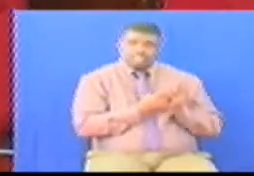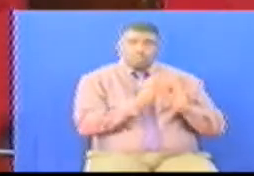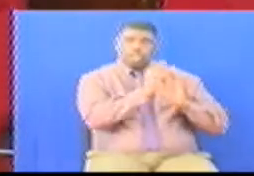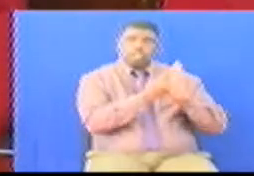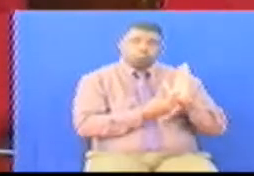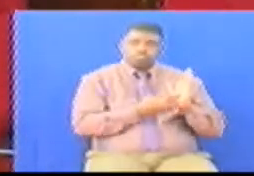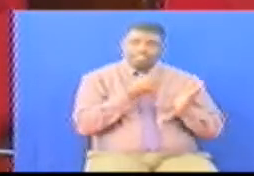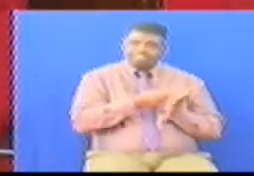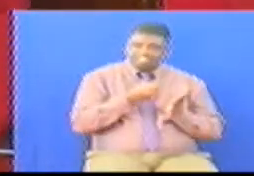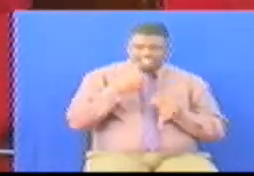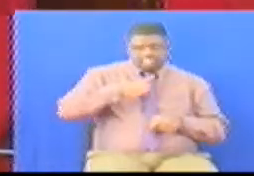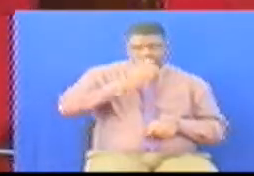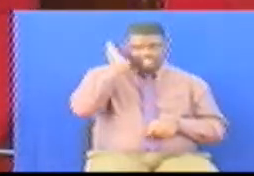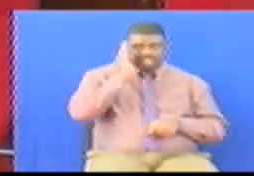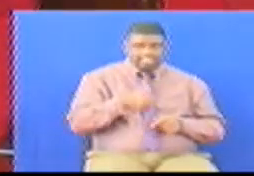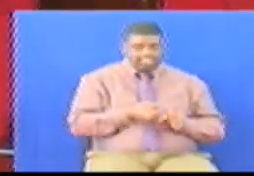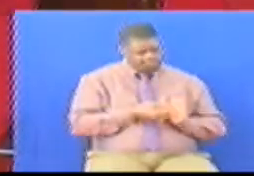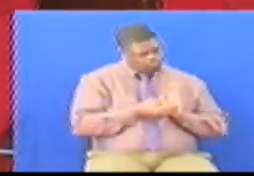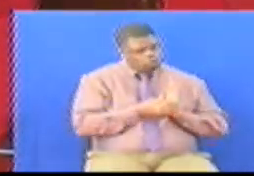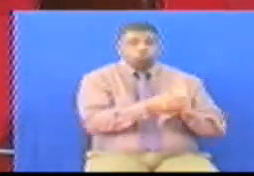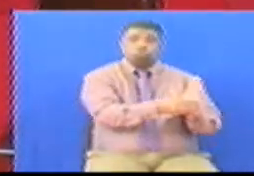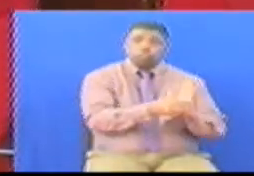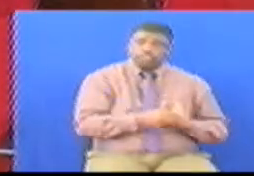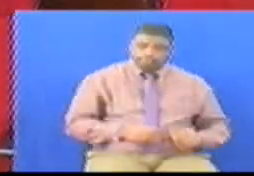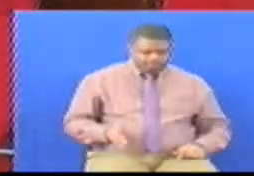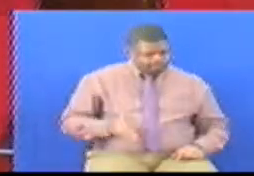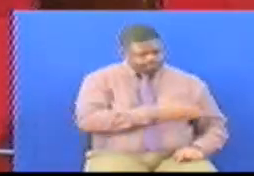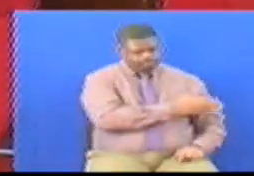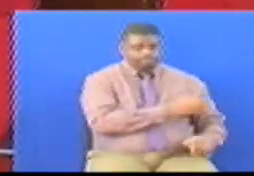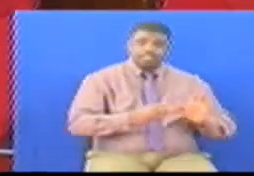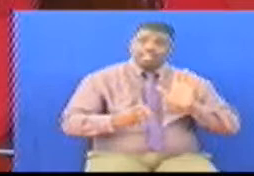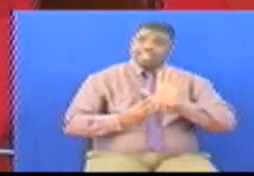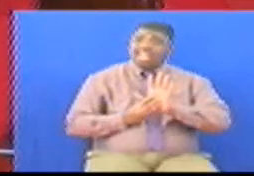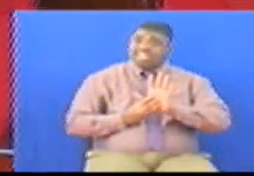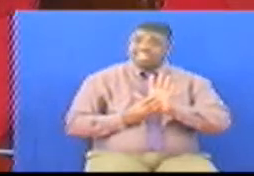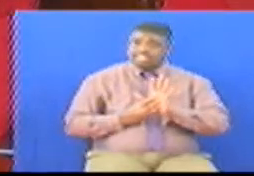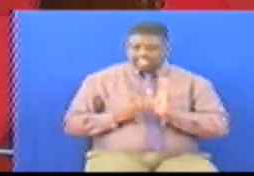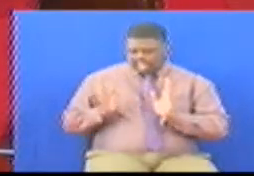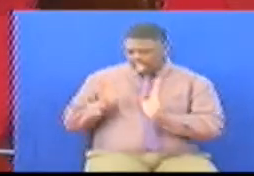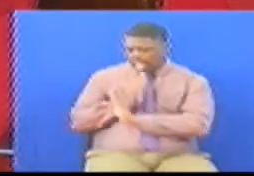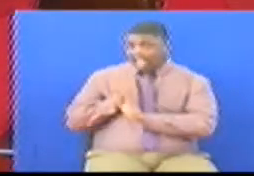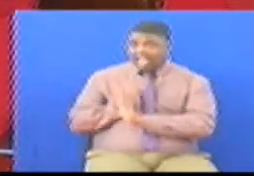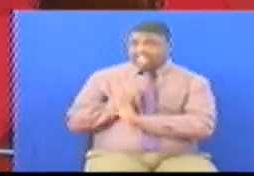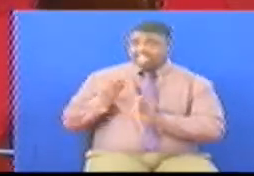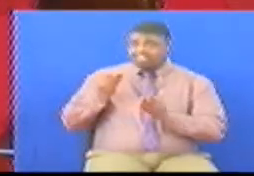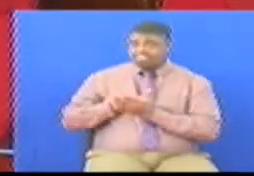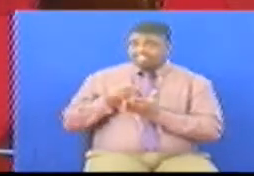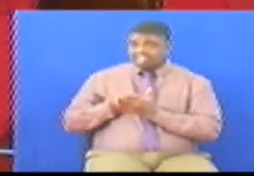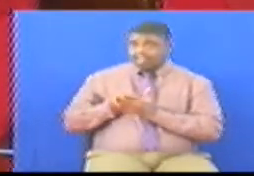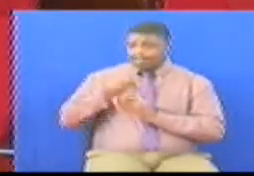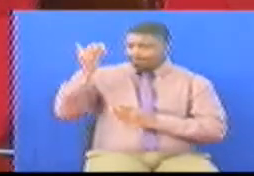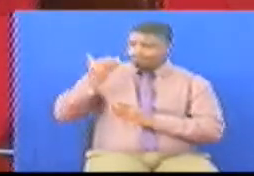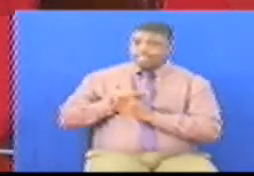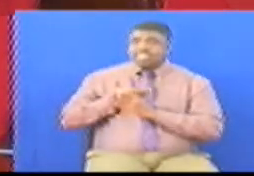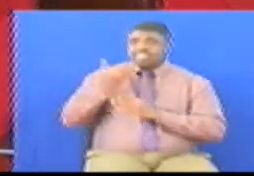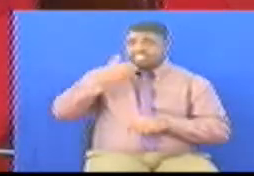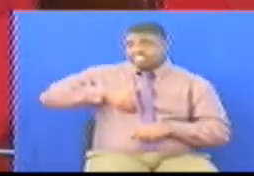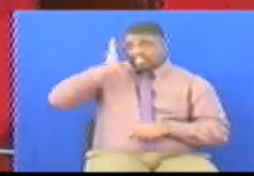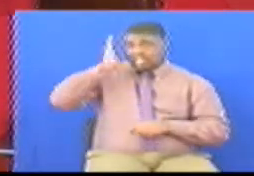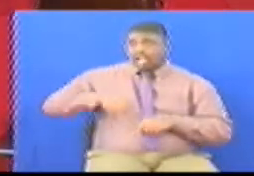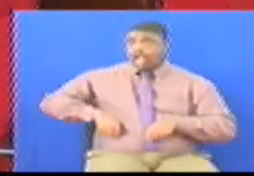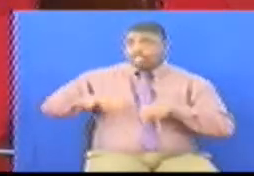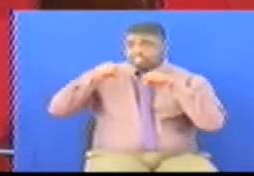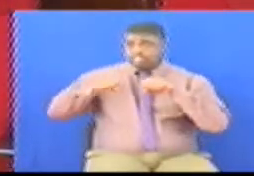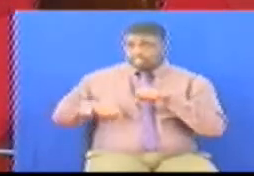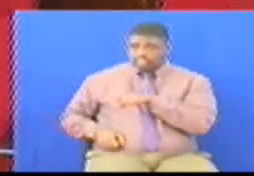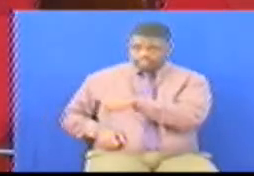zinavyoelekeza. Hoja namba 8 ni hali ya kifedha ya benki zinazomilikiwa na serikali. Mheshimiwa Spika,